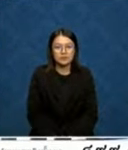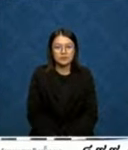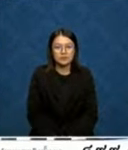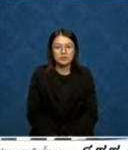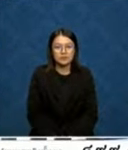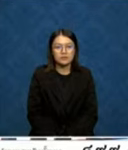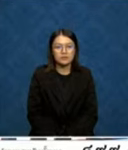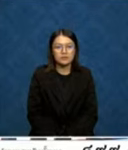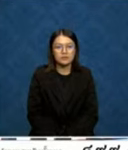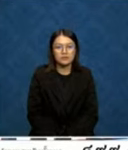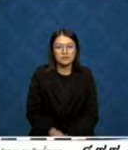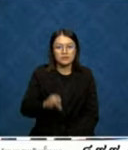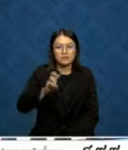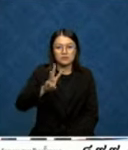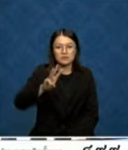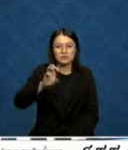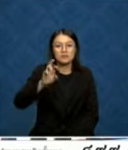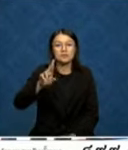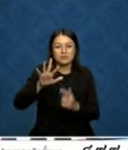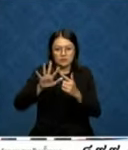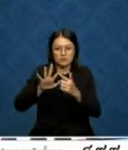ท่านวีระธีระภัทรานนท์ครับ